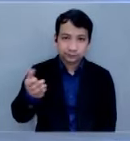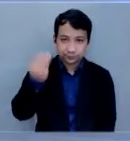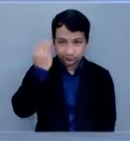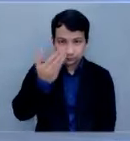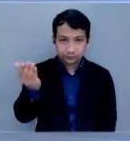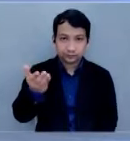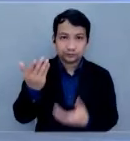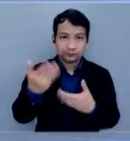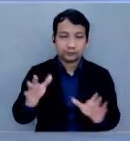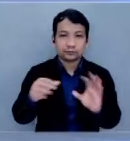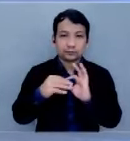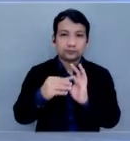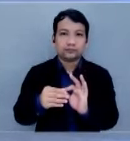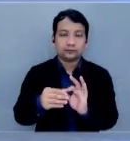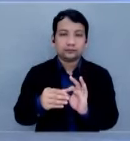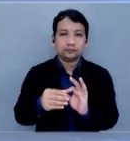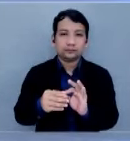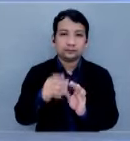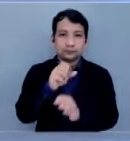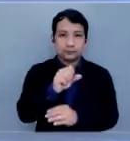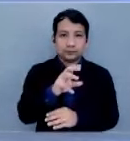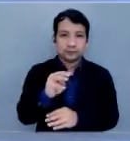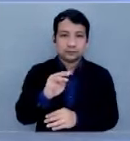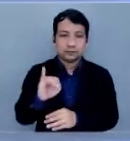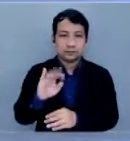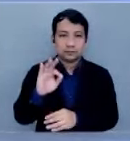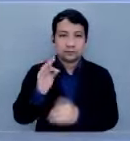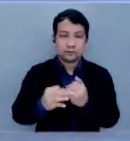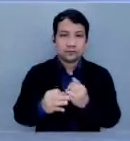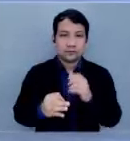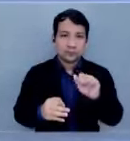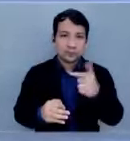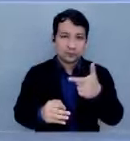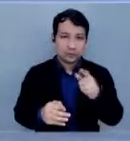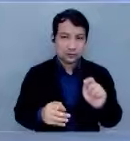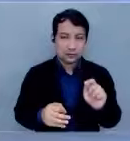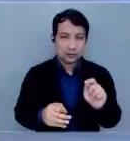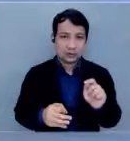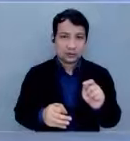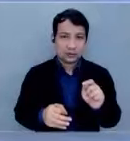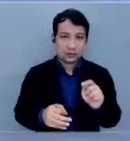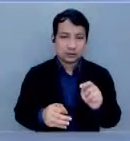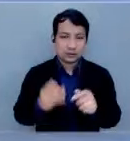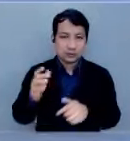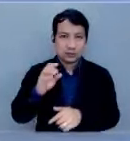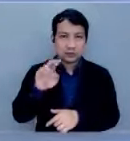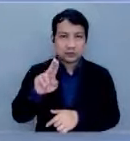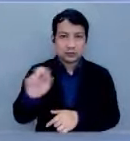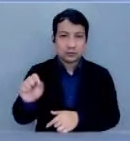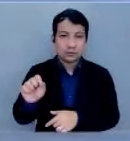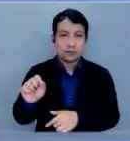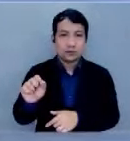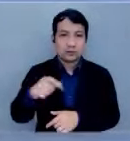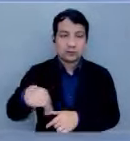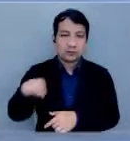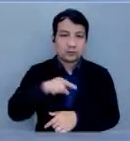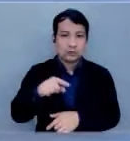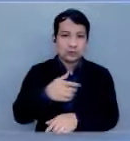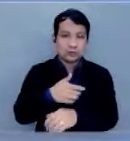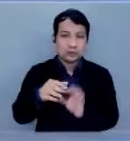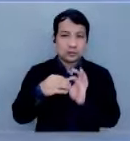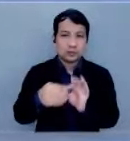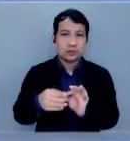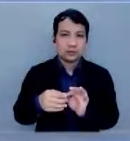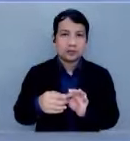matapos ang kanyang semifinal finish sa America's Got Talent, iikot naman sa US para sa isang concert tour ang